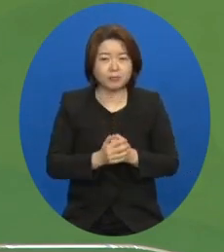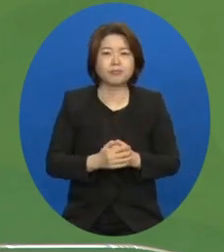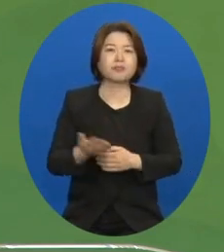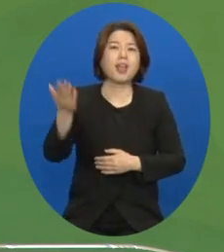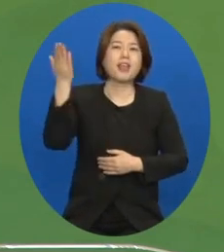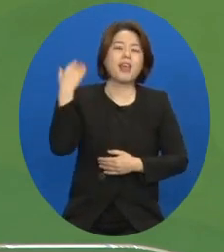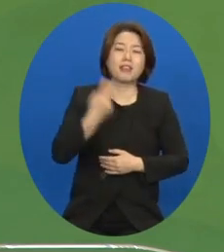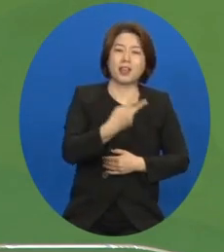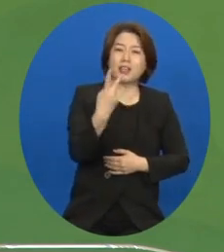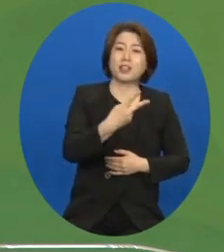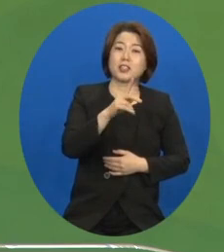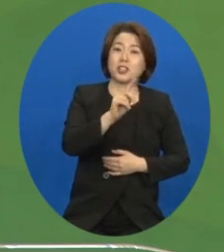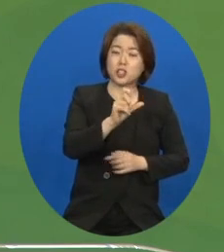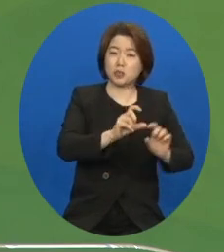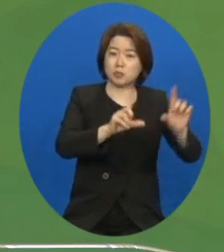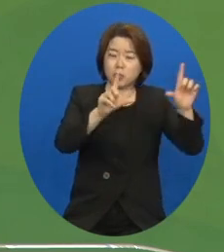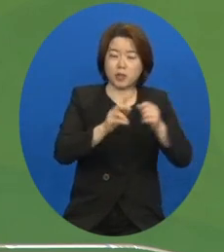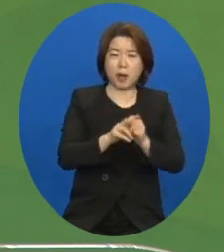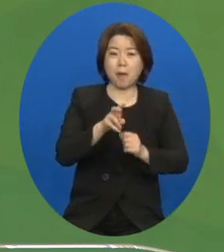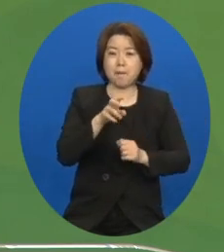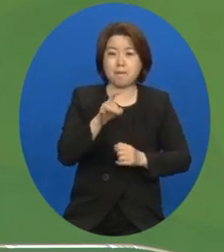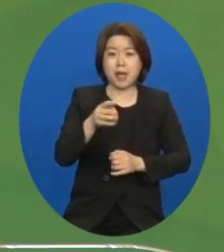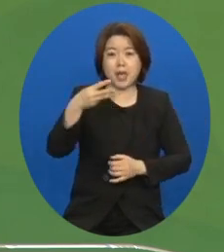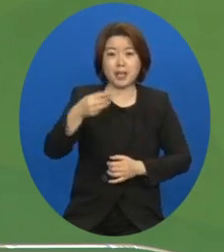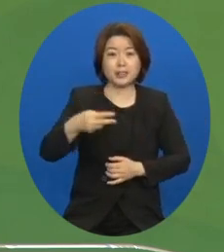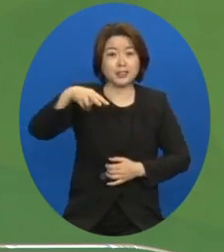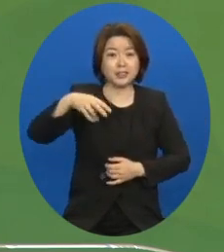2015년 메르스 사태 때 그때